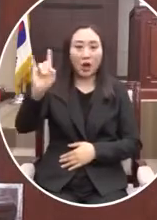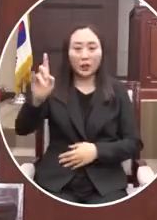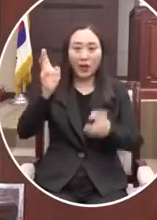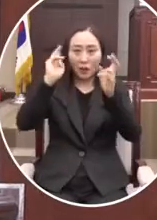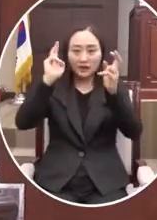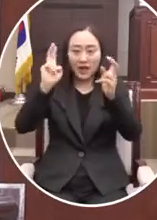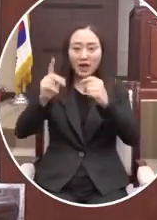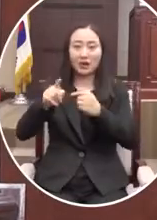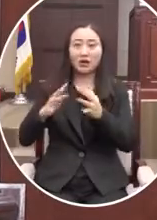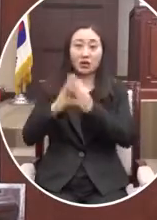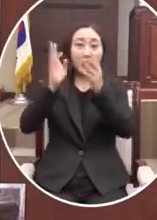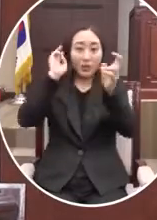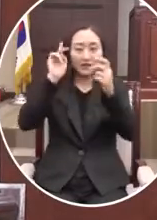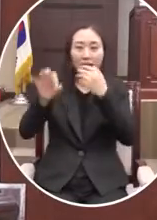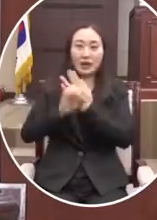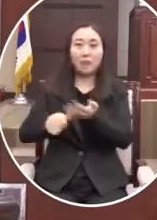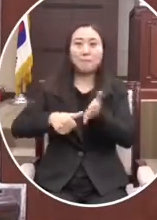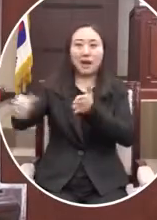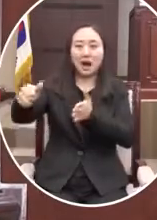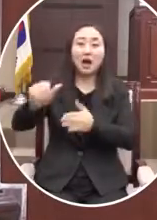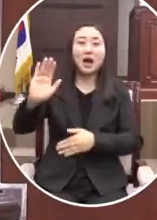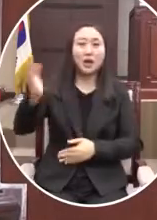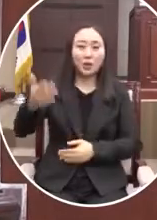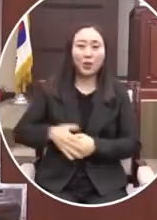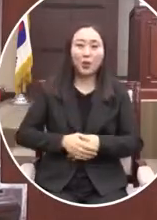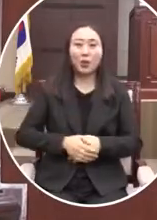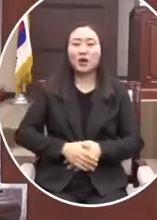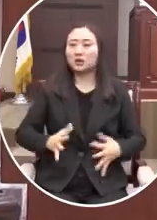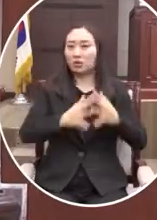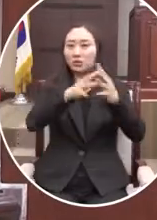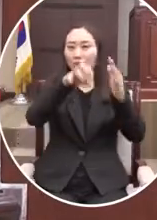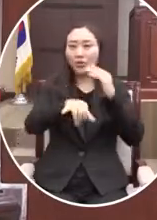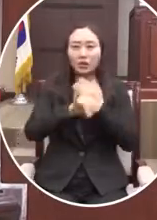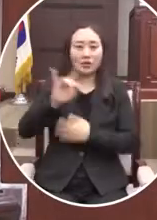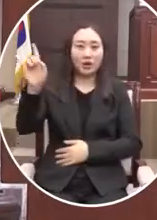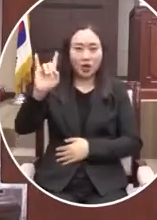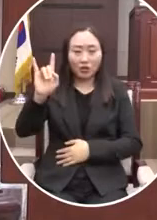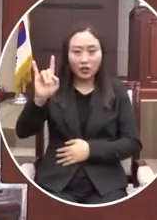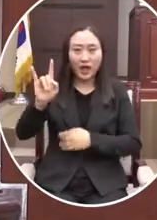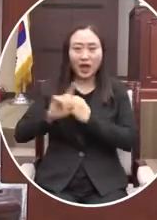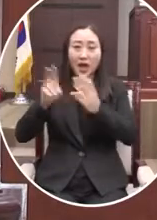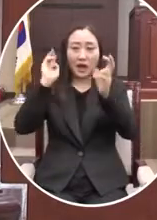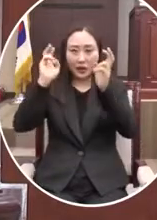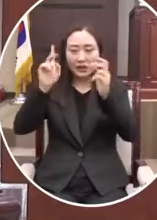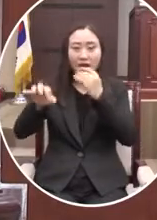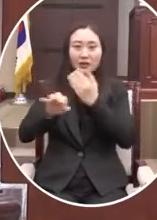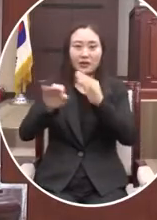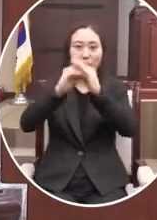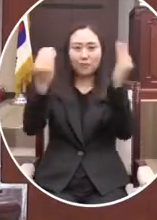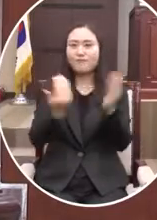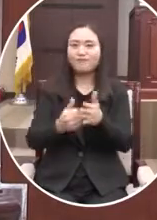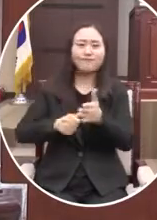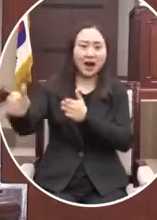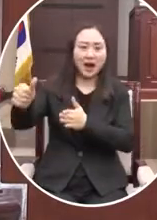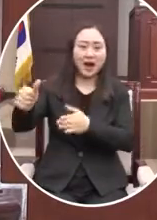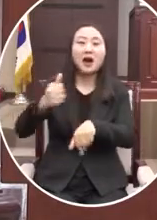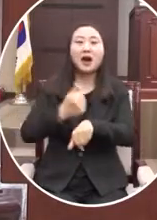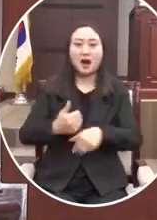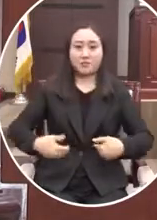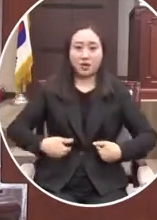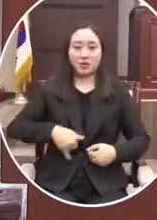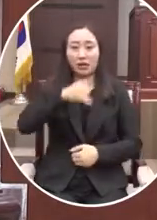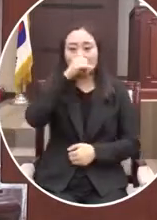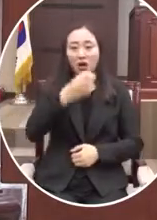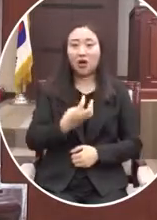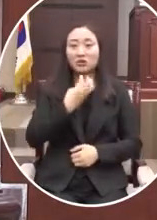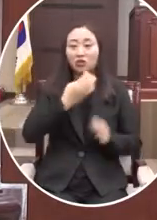등록을 말소해 건설 현장에서 현대산업개발의 영구 퇴출을 촉구하는 것입니다.